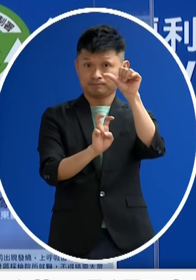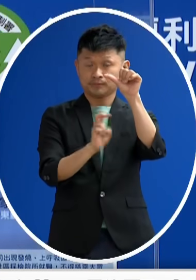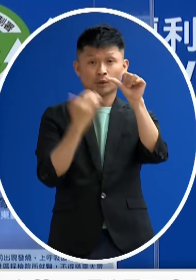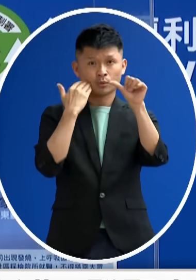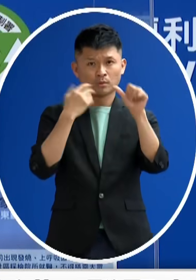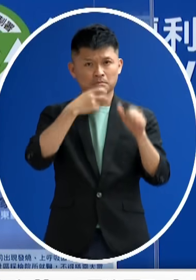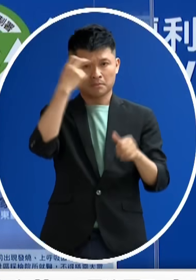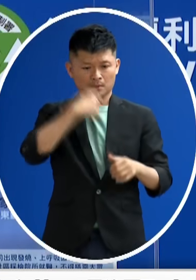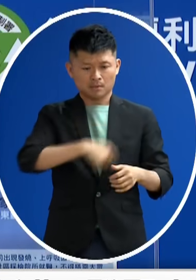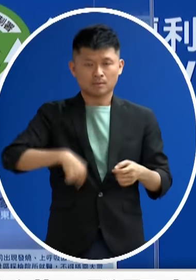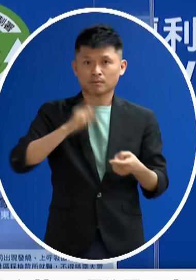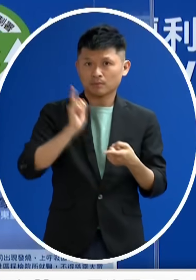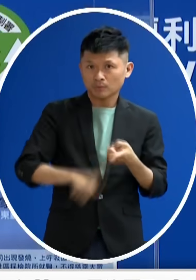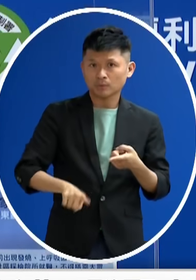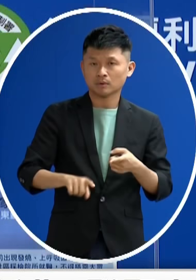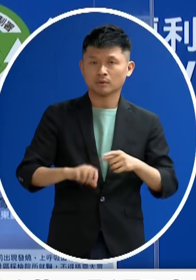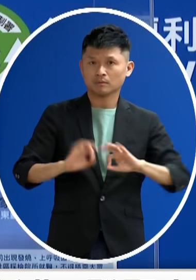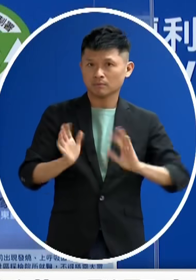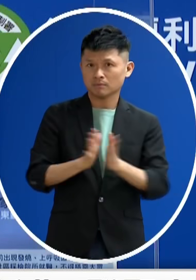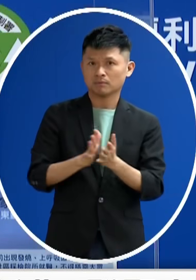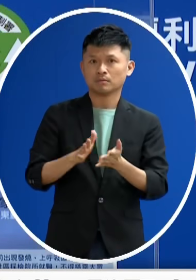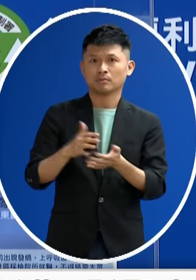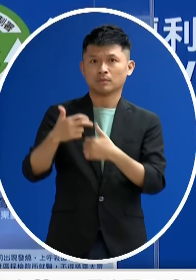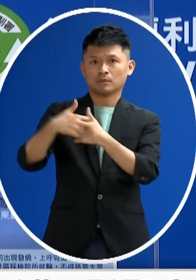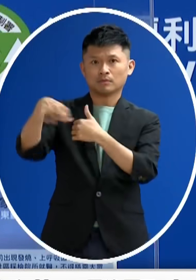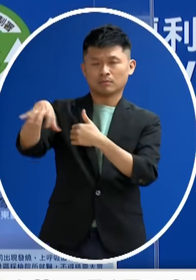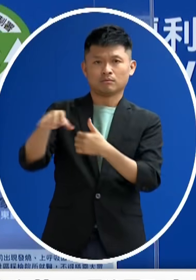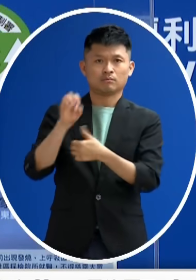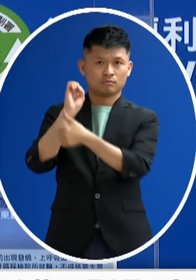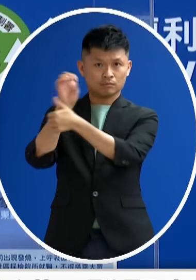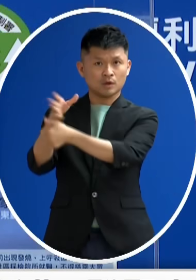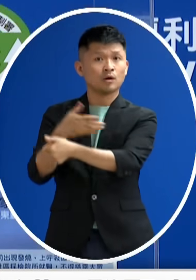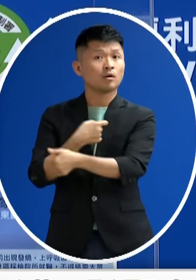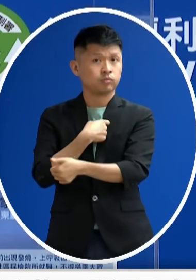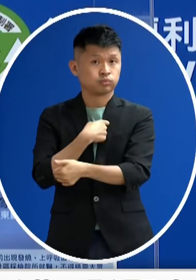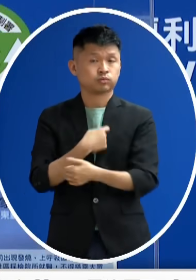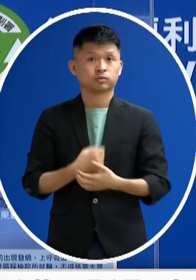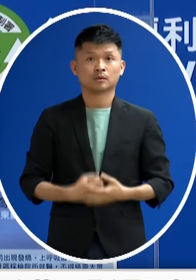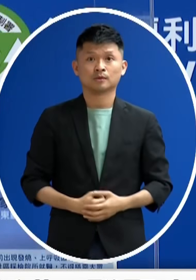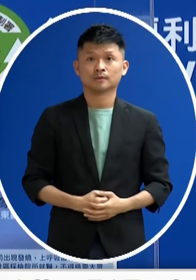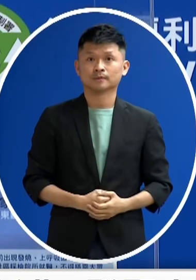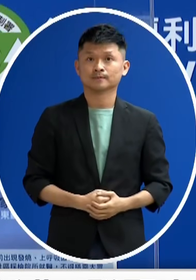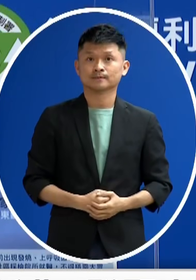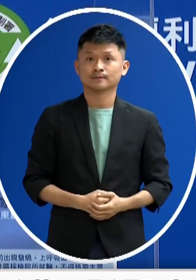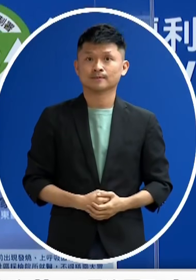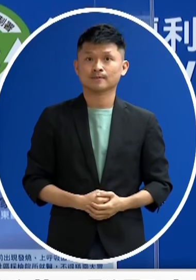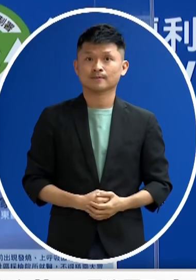关的情况都要跟卫生单位来做一个通报。